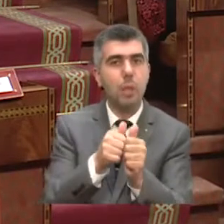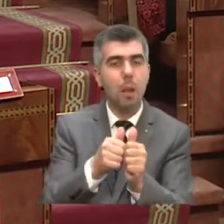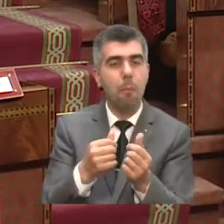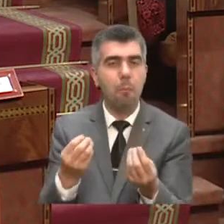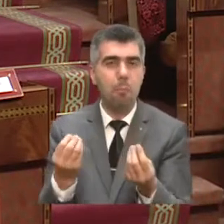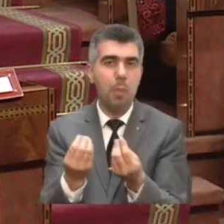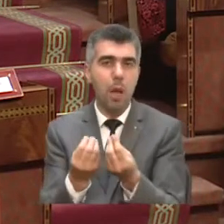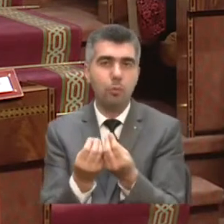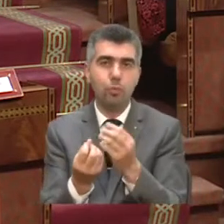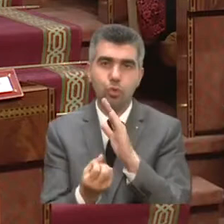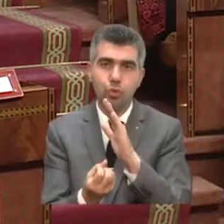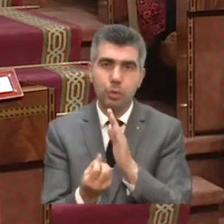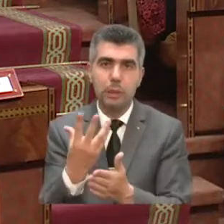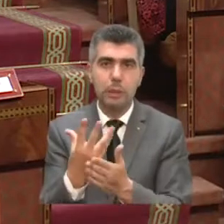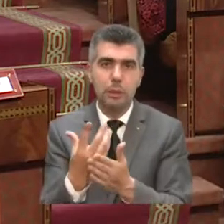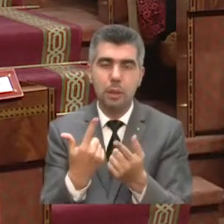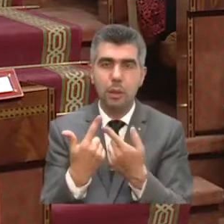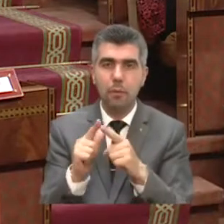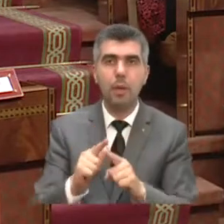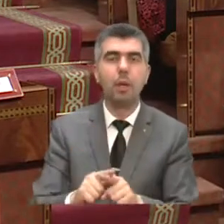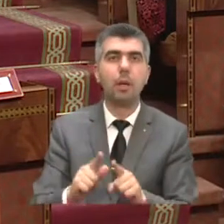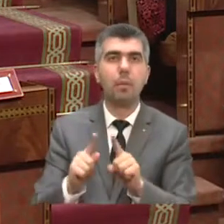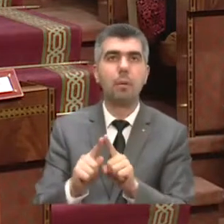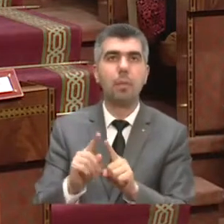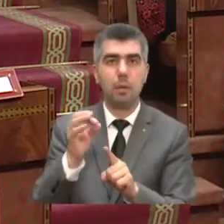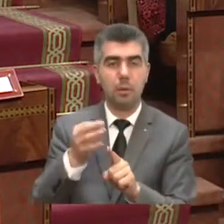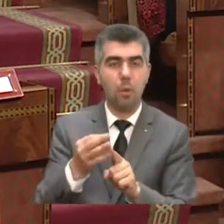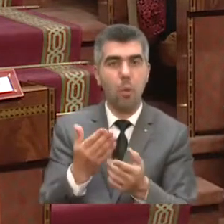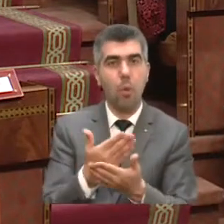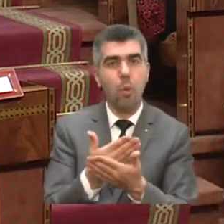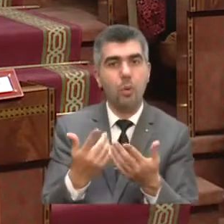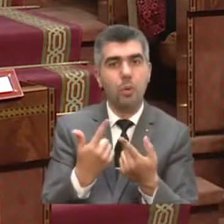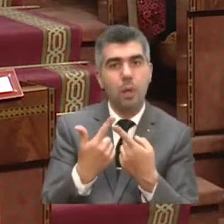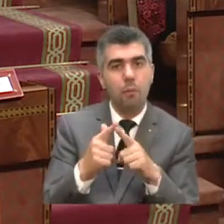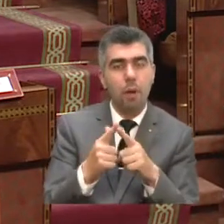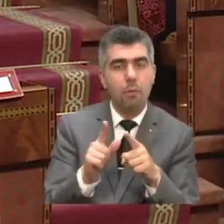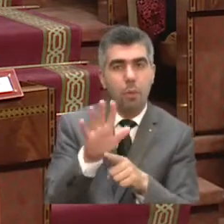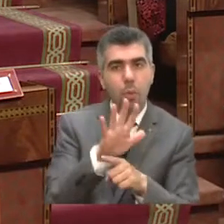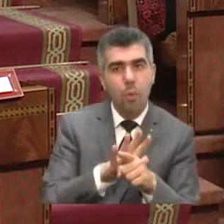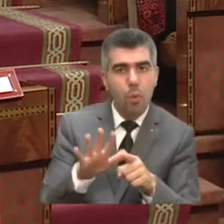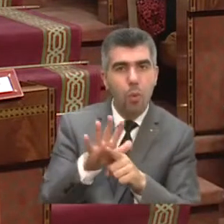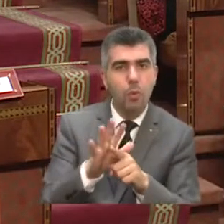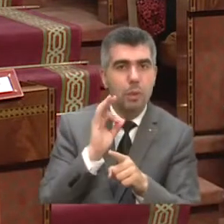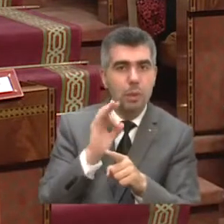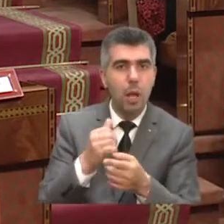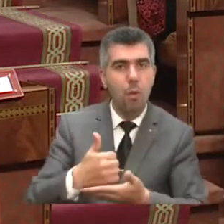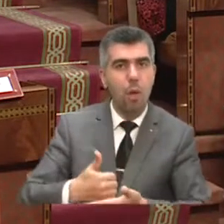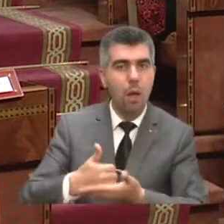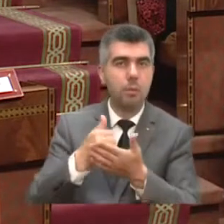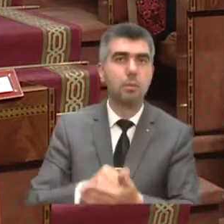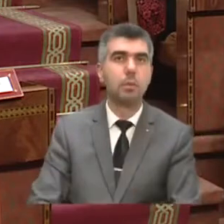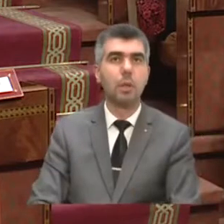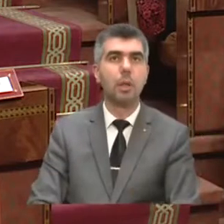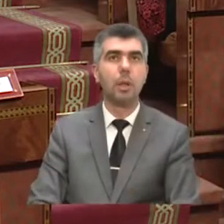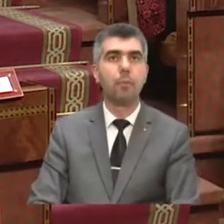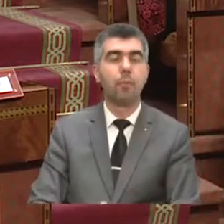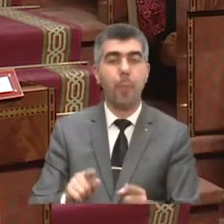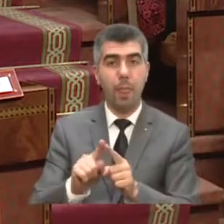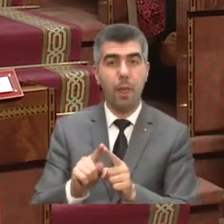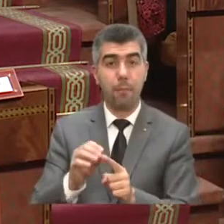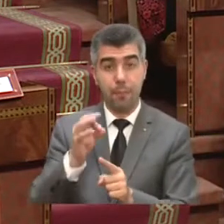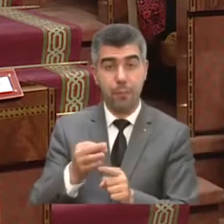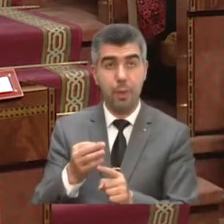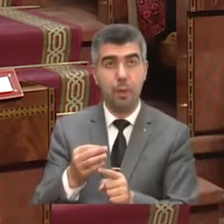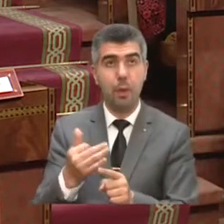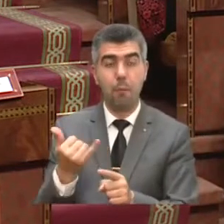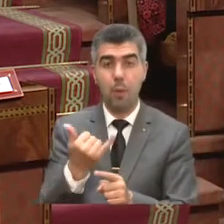المتجددة وتسير المتطلبات الحقيقية والمتنامية للمستفيدين من خدمتها. وأعتقد أن العرض المتجدد